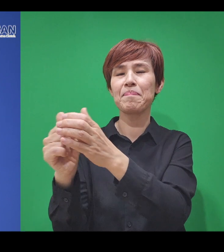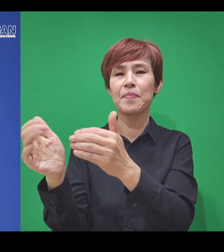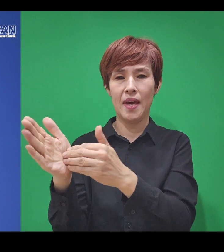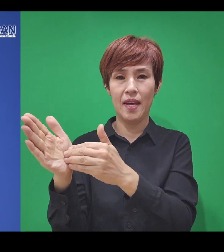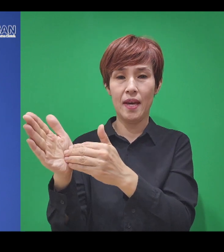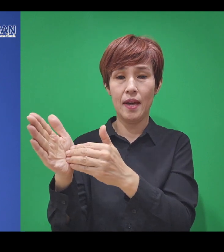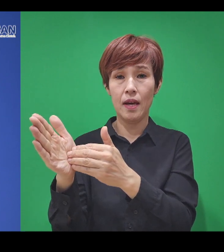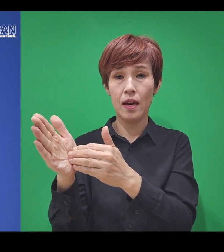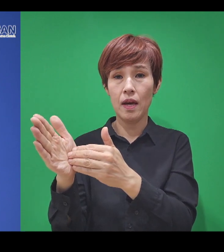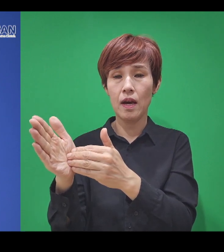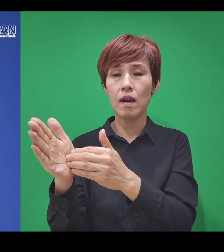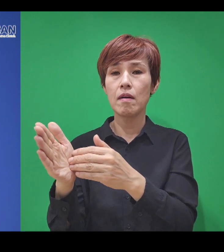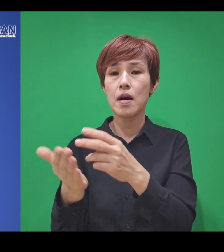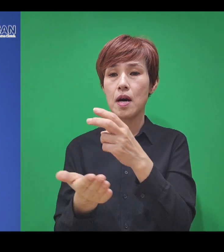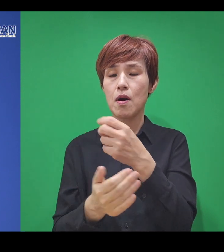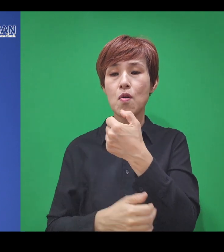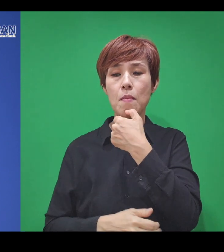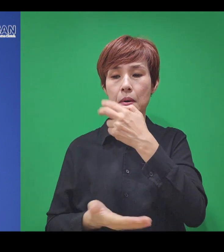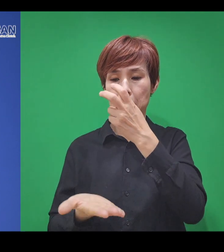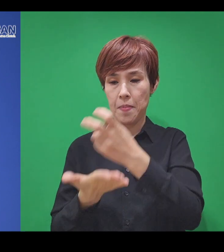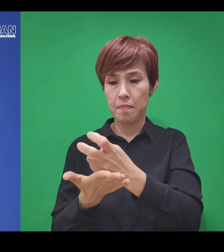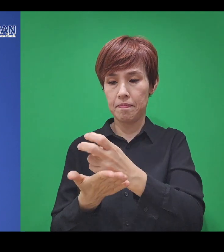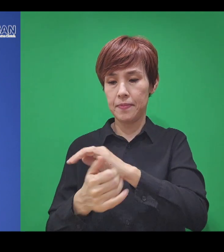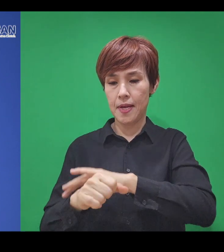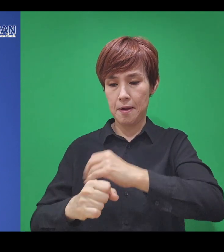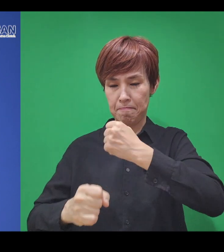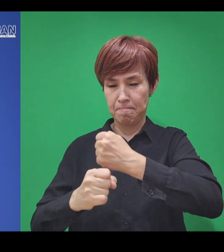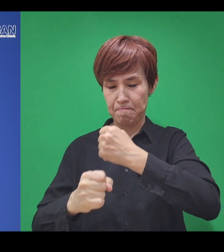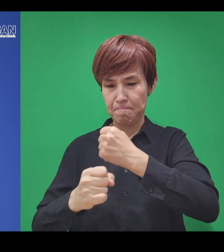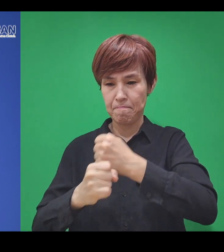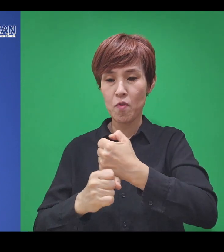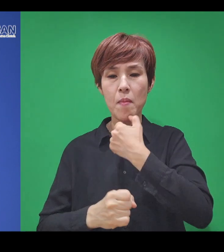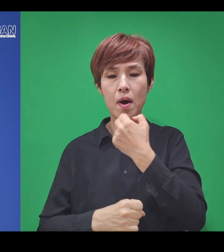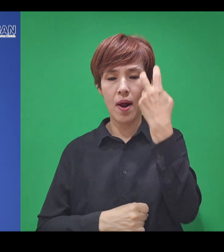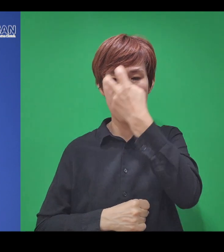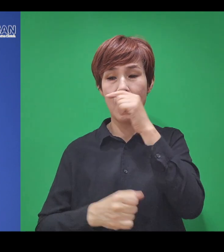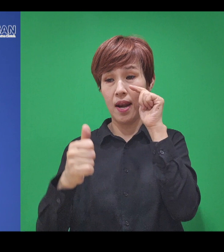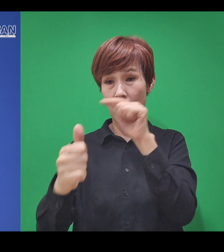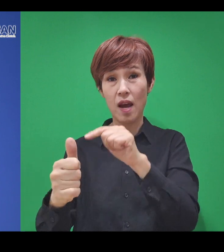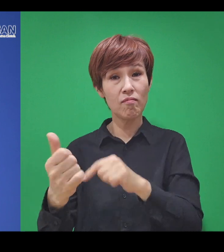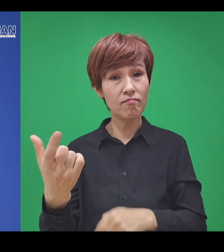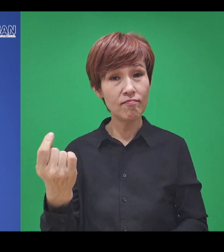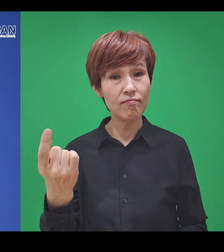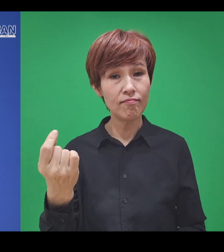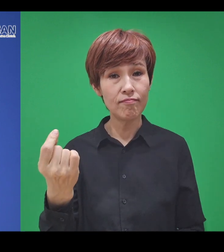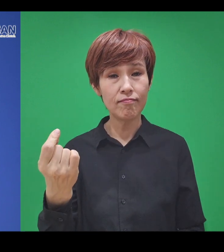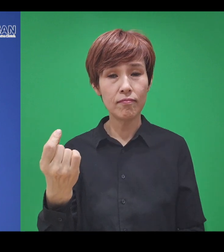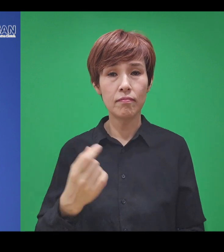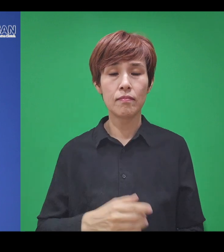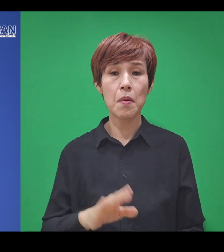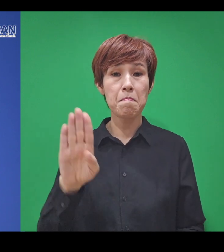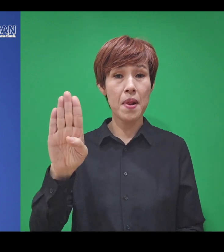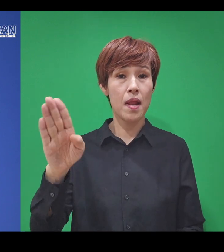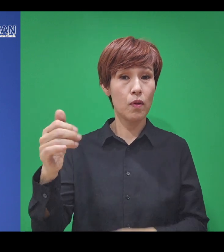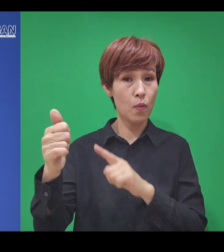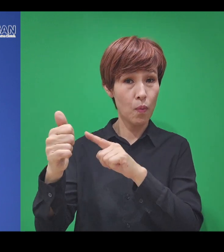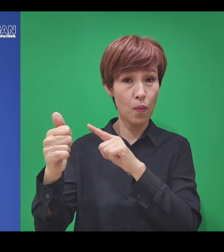법을 잘 세워서 로마의 식민지를 잘 관리하라는 뜻이었죠. 그러니까